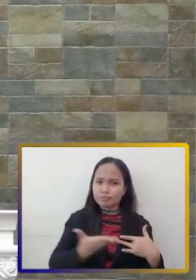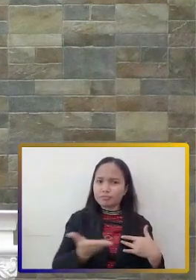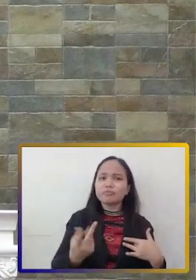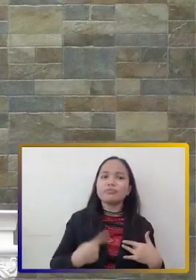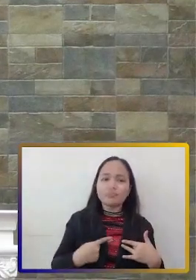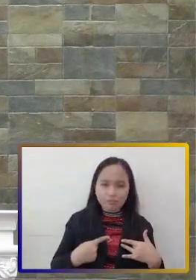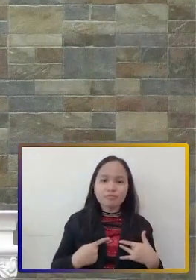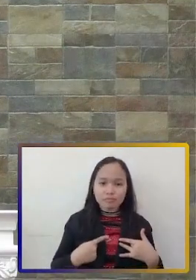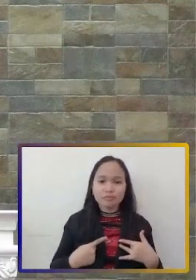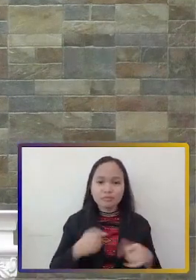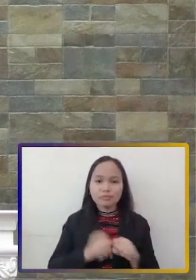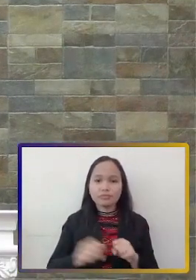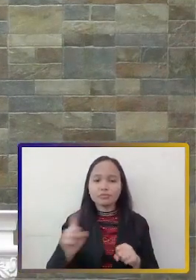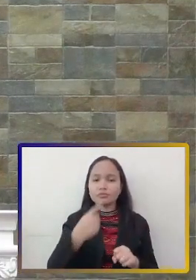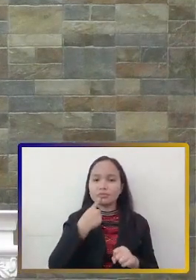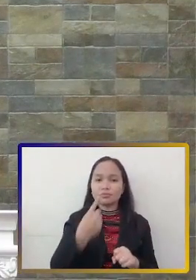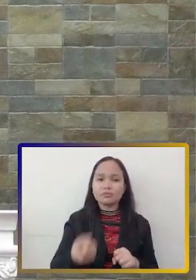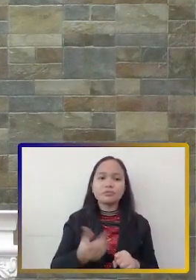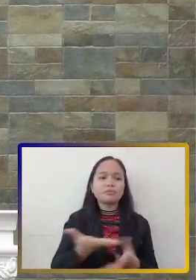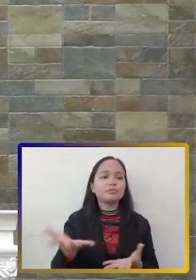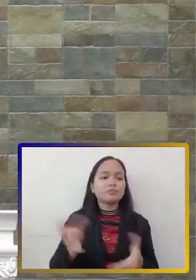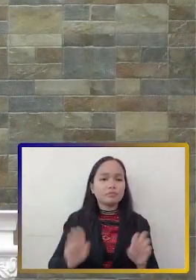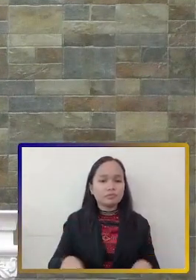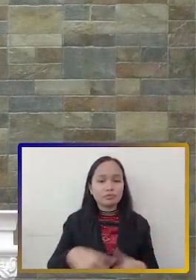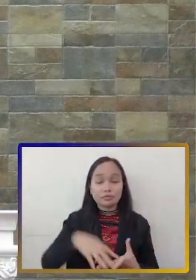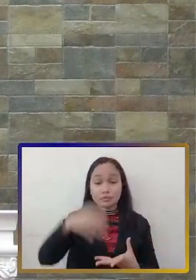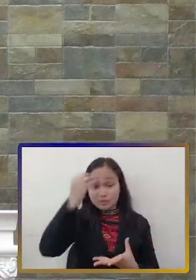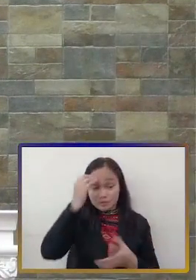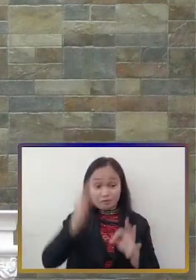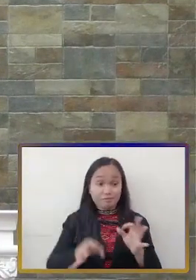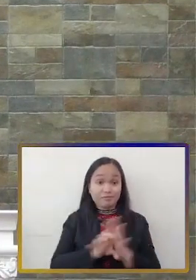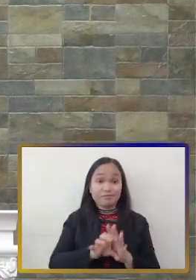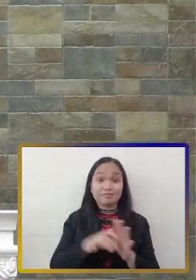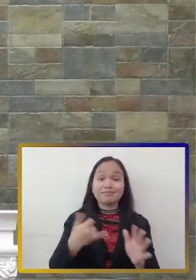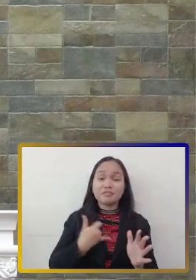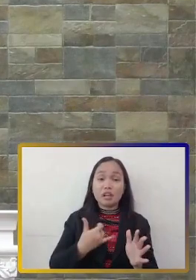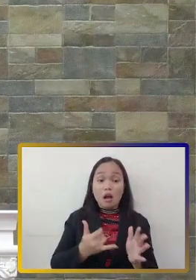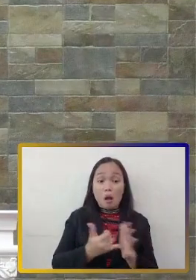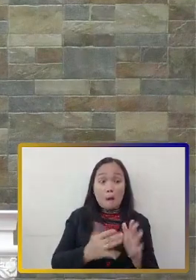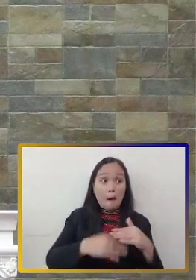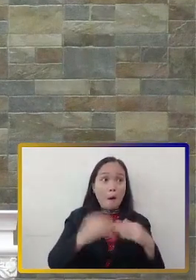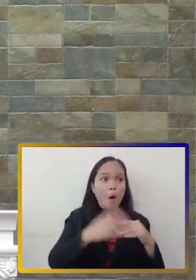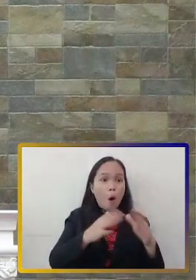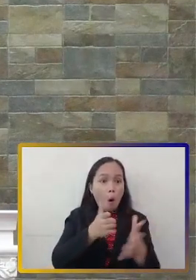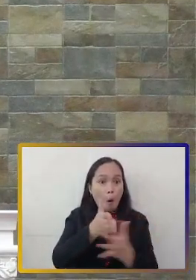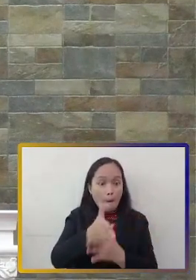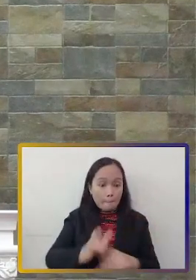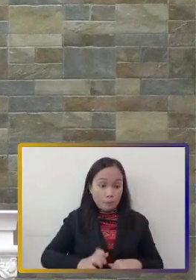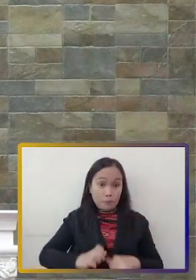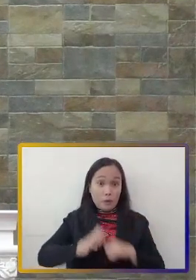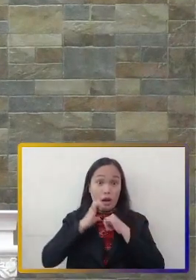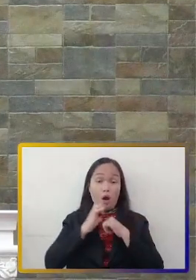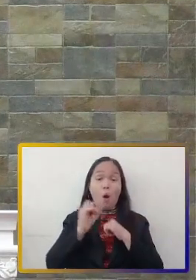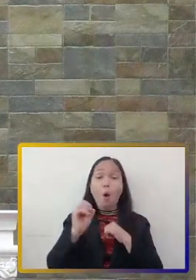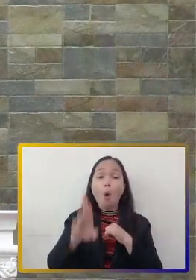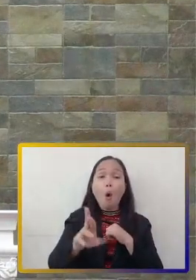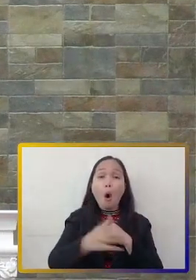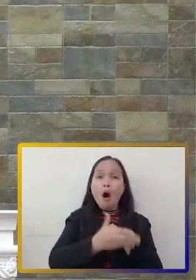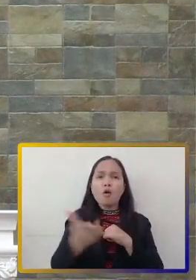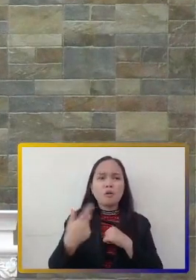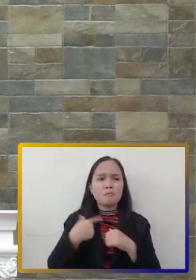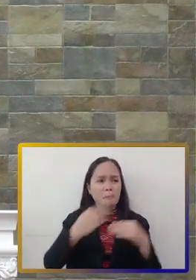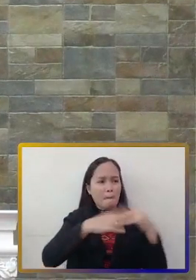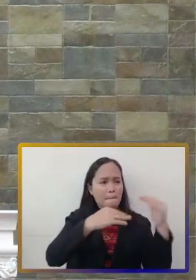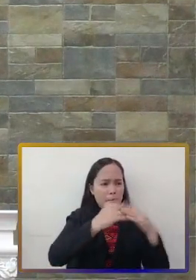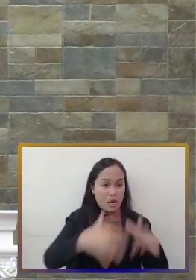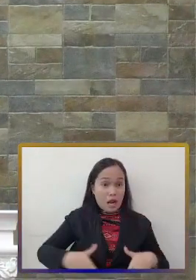So now, malalaman mo ngayon kung yan ay itinayo mo sa pamamagitan ng pagmamalaki mo. At yung mga bagay na